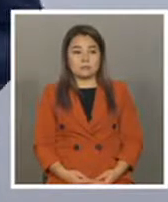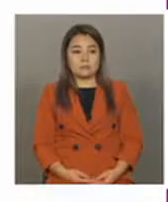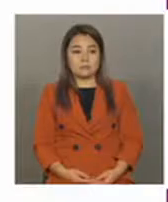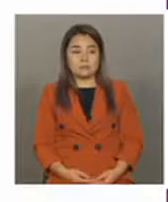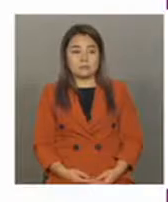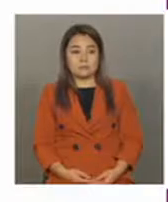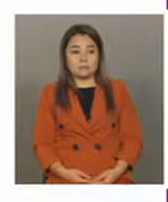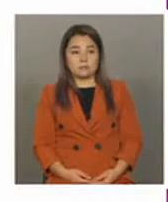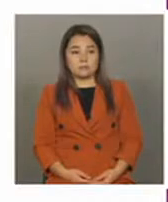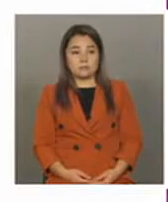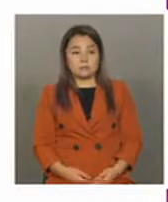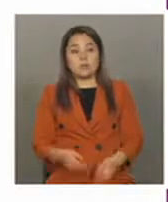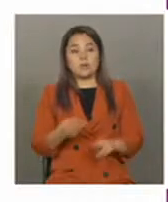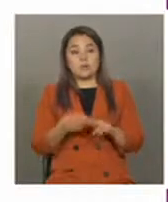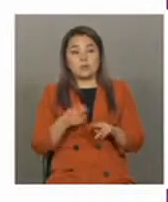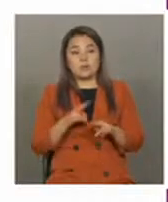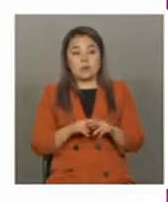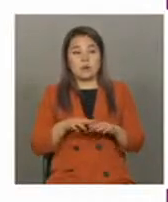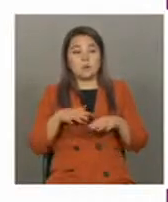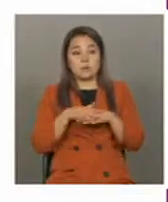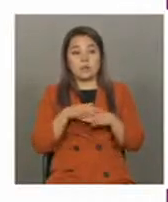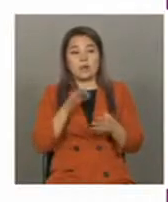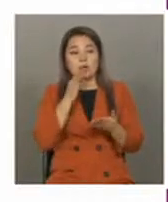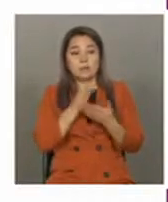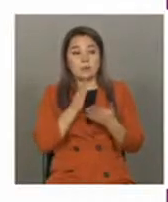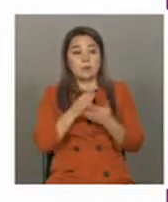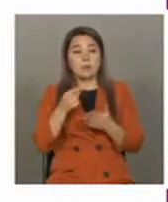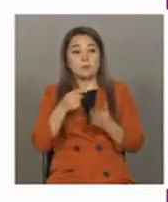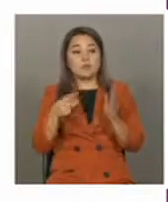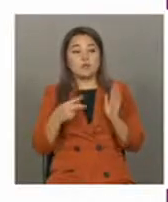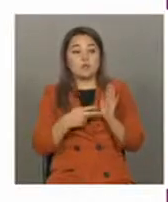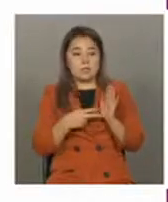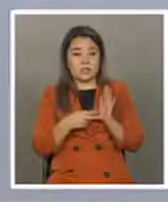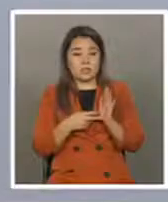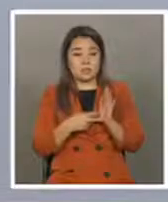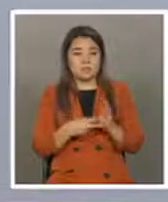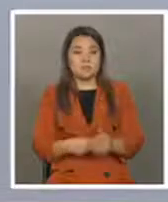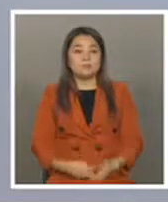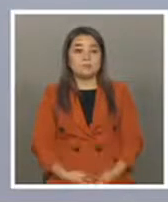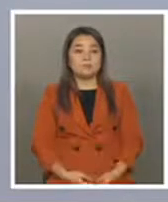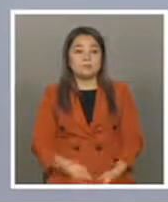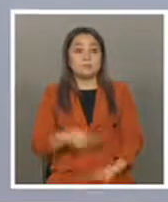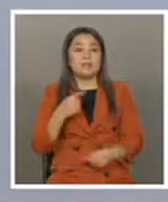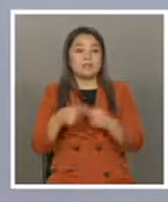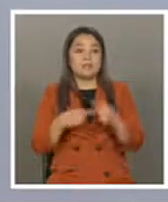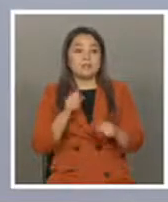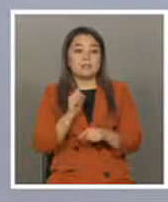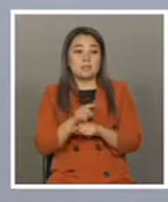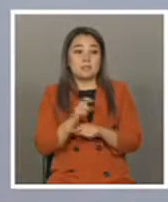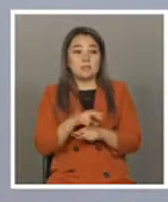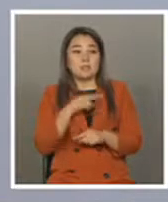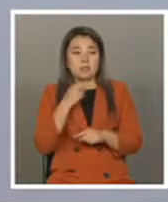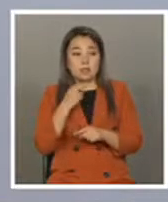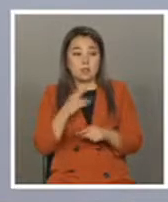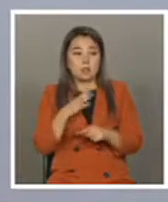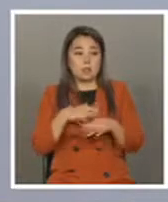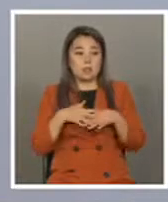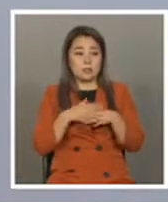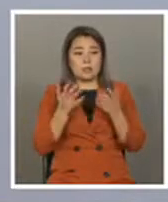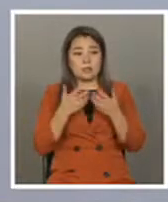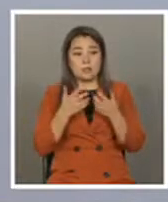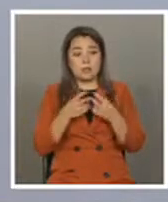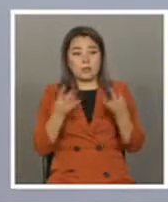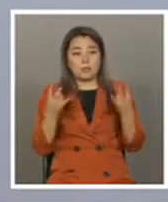7-ге тең. Сонымен бұл өрнектің мәні минус 7 болады екен. Келесі тапсырма, өрнектің мәнін